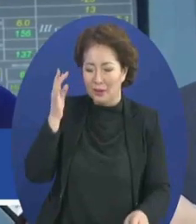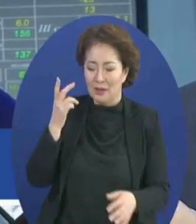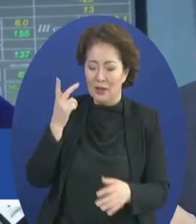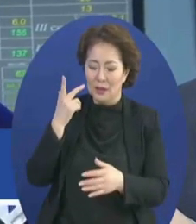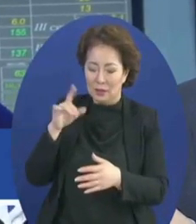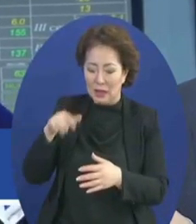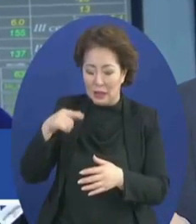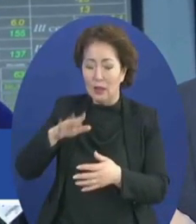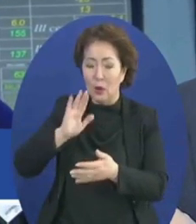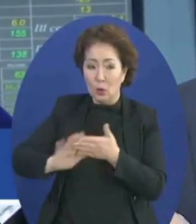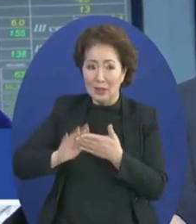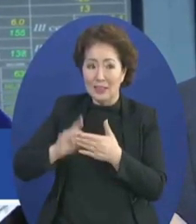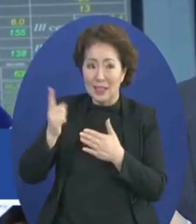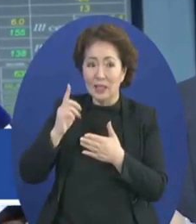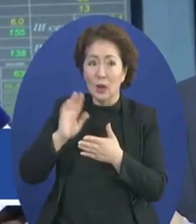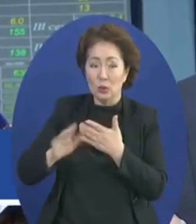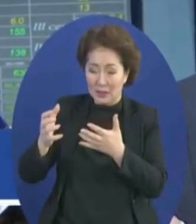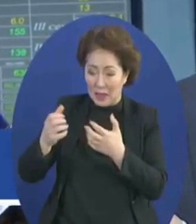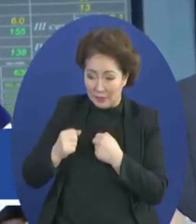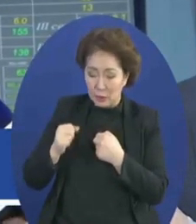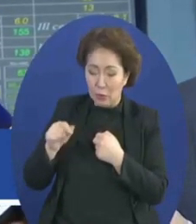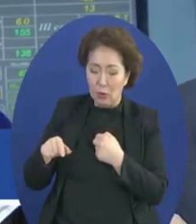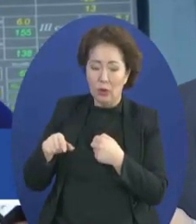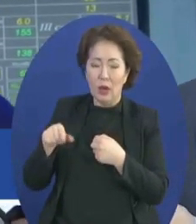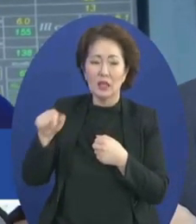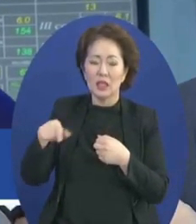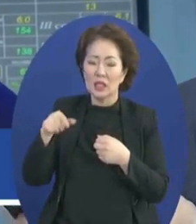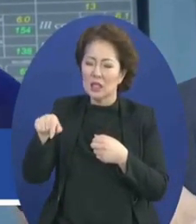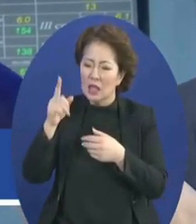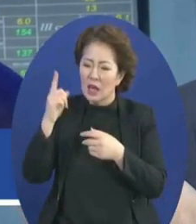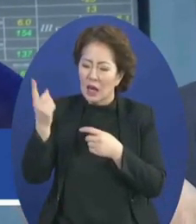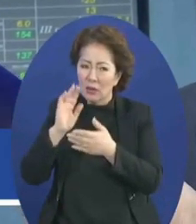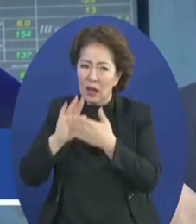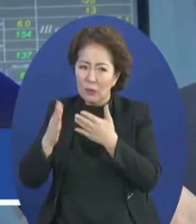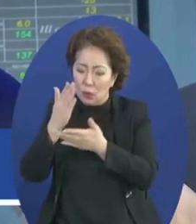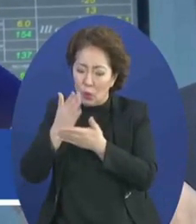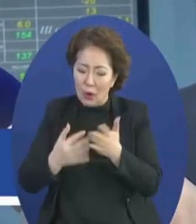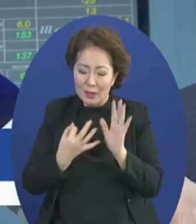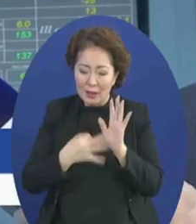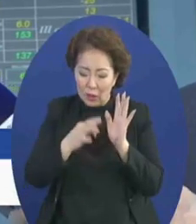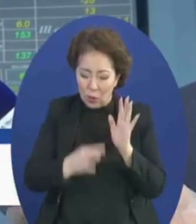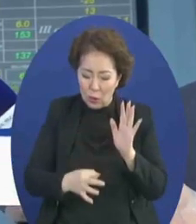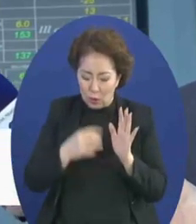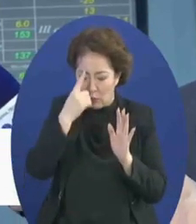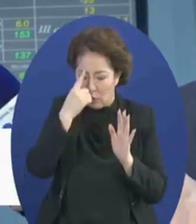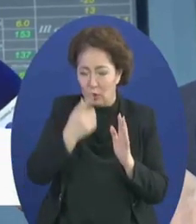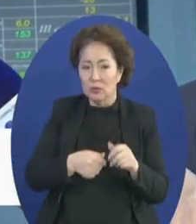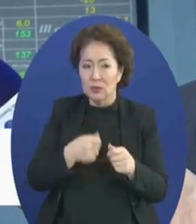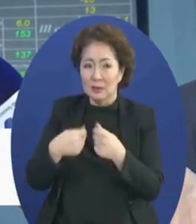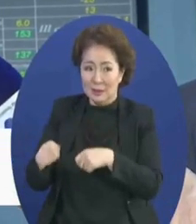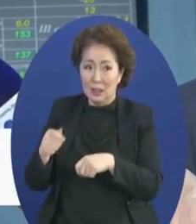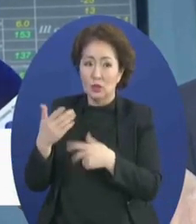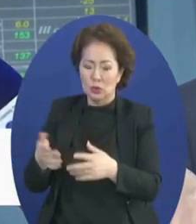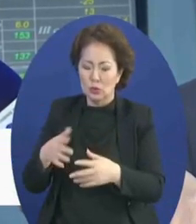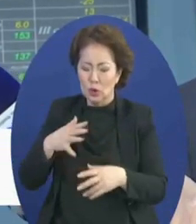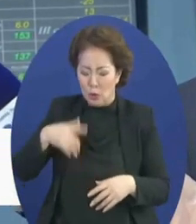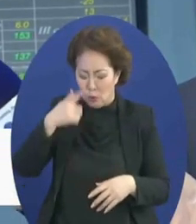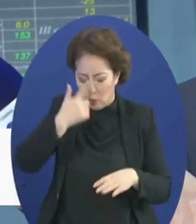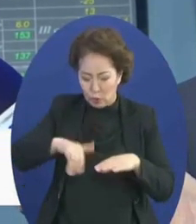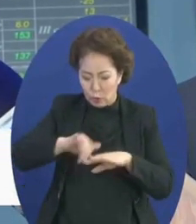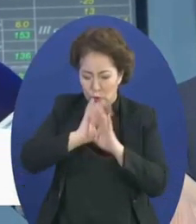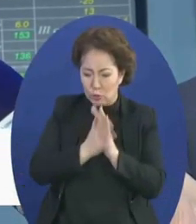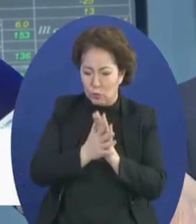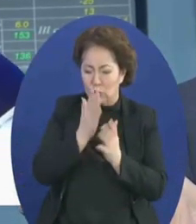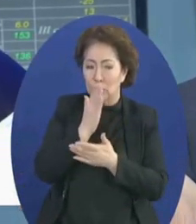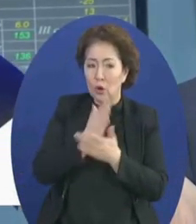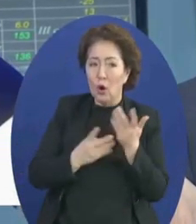хүч авч хэрэгцээг хангаж байгаа. Импортоор авдаг цахилгаан эрчим хүчний 80 орчим хувийг авдаг. Монгол улс нийт хэрэглэдэг цахилгаан эрчим хүчнийхээ 20